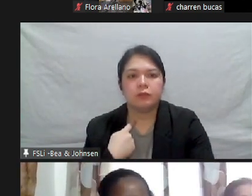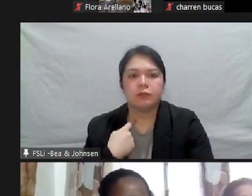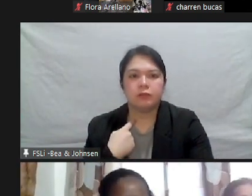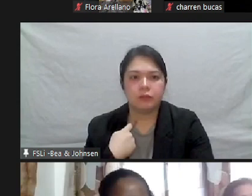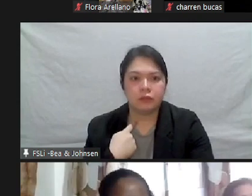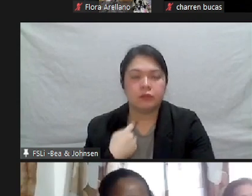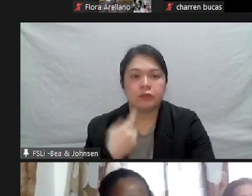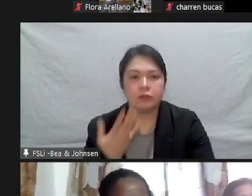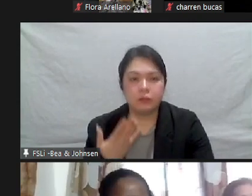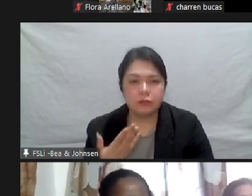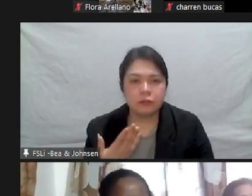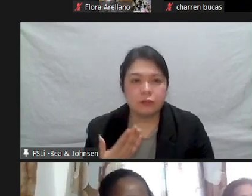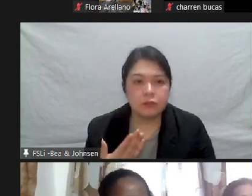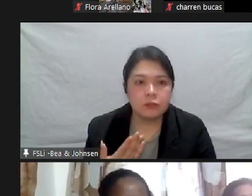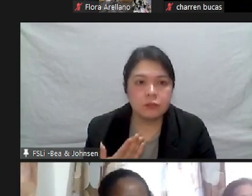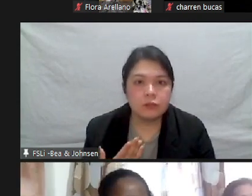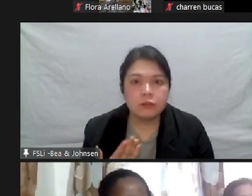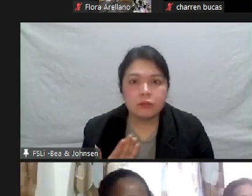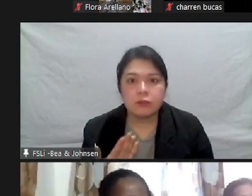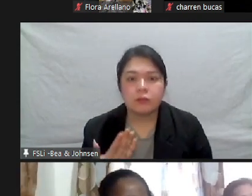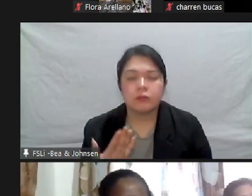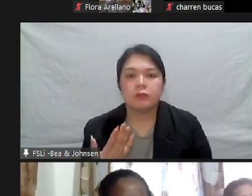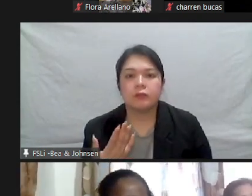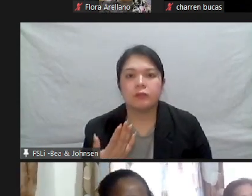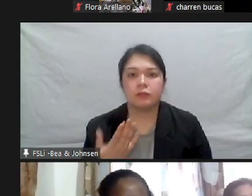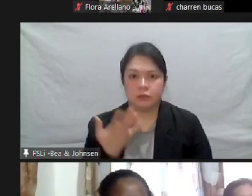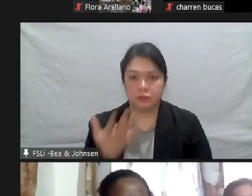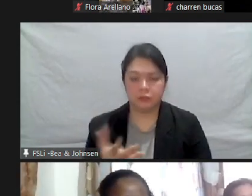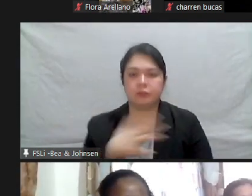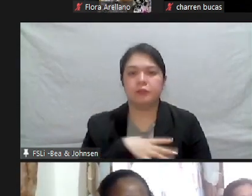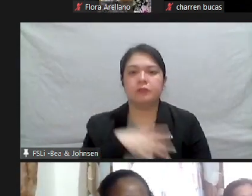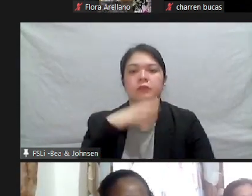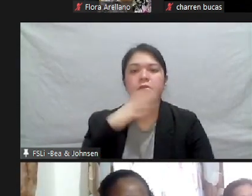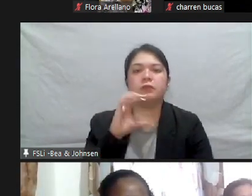Ma'am Chet, dito po kasi sa bago, sa revised curriculum, ano,